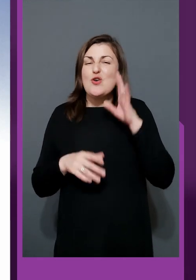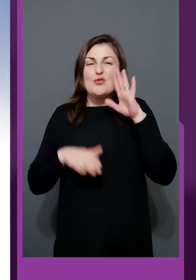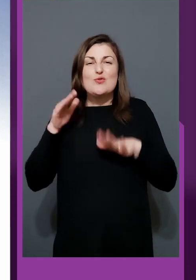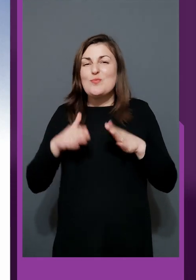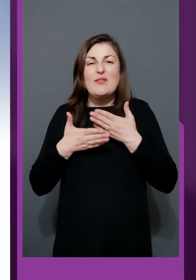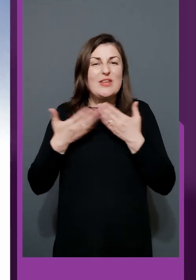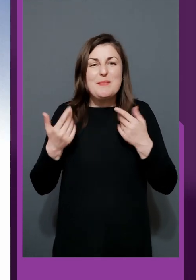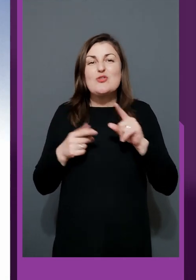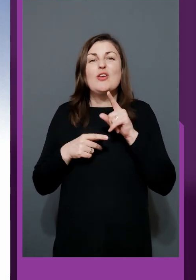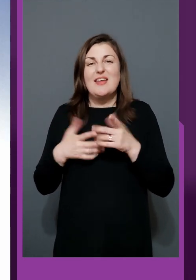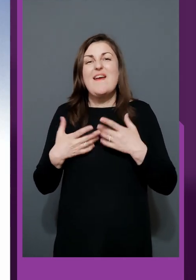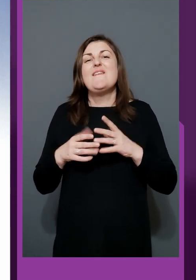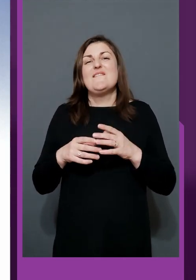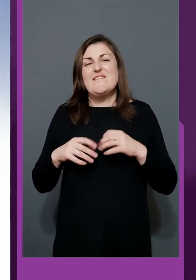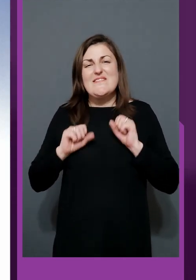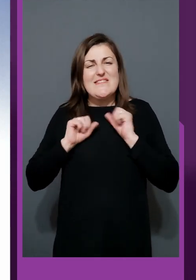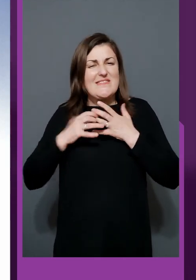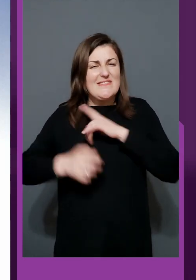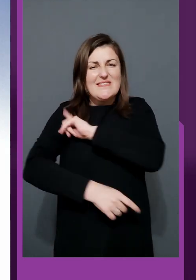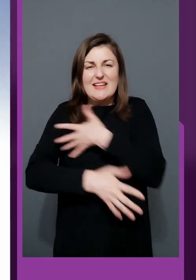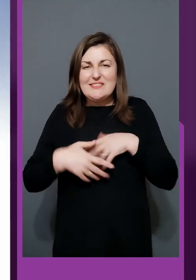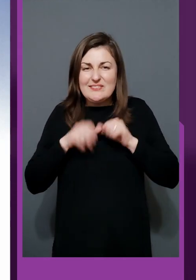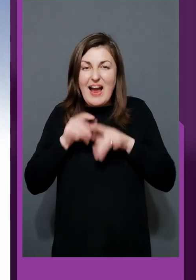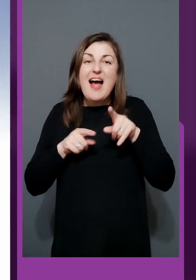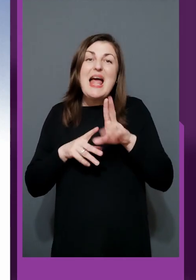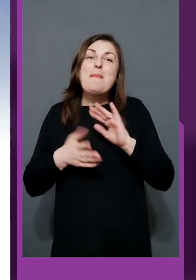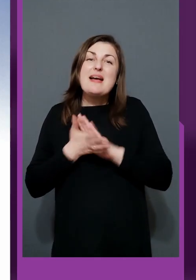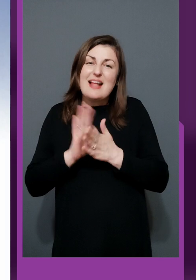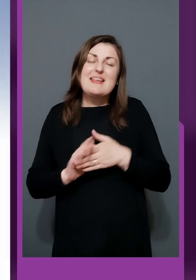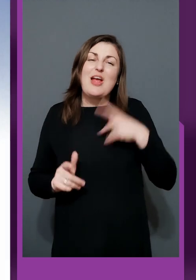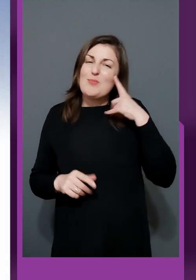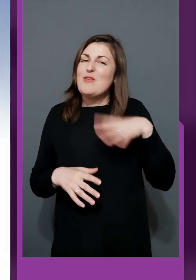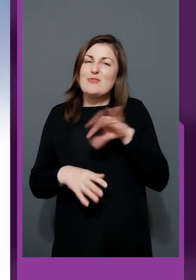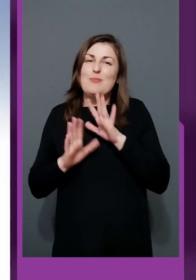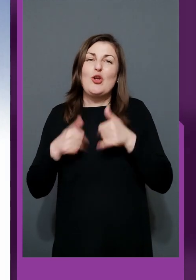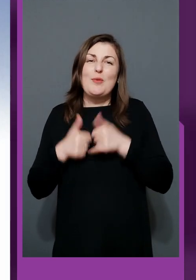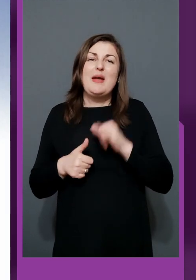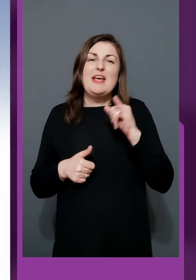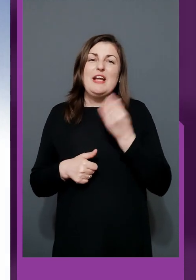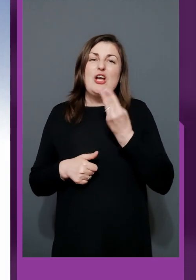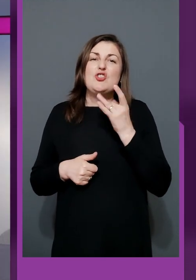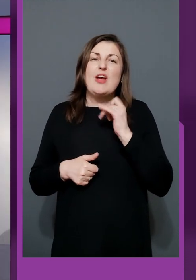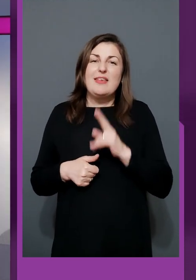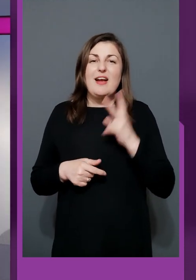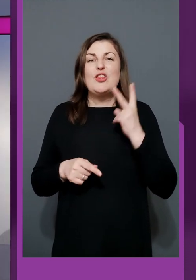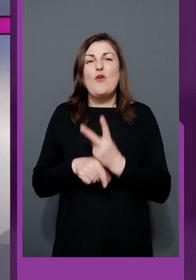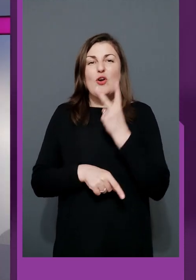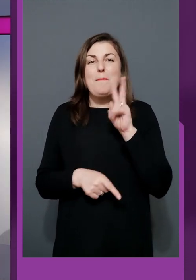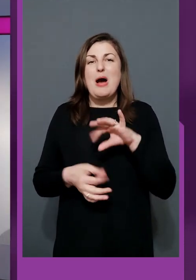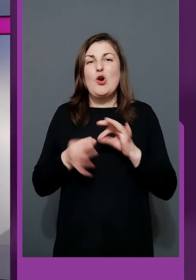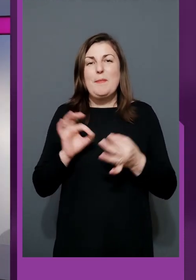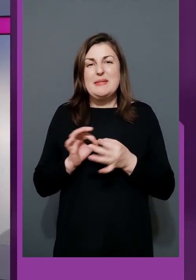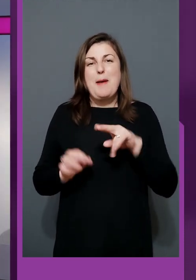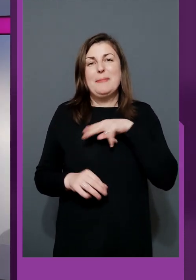кажучи сумнівів немає в тому що ти віддаси всі сили а там як складеться думаємо Все буде добре Ірина щетнік